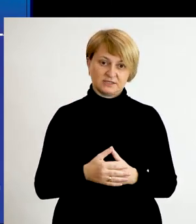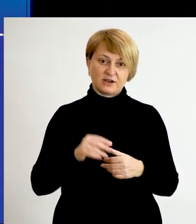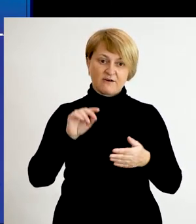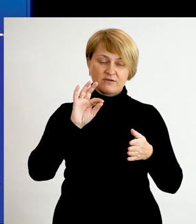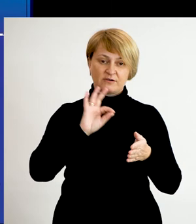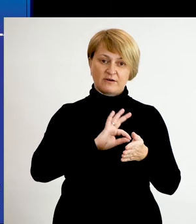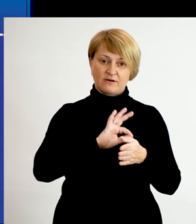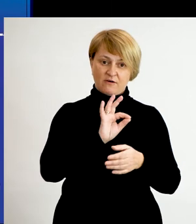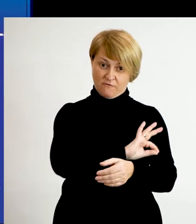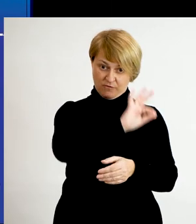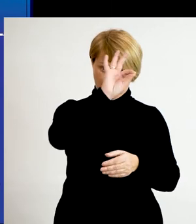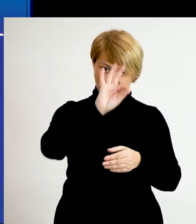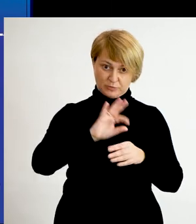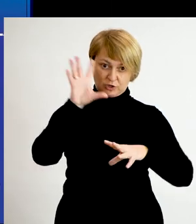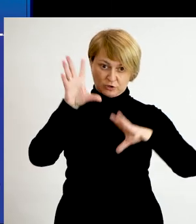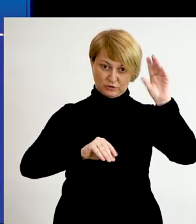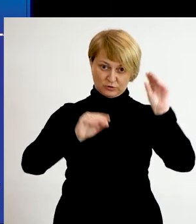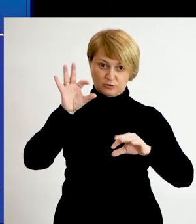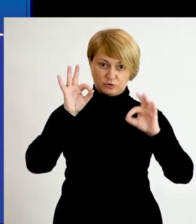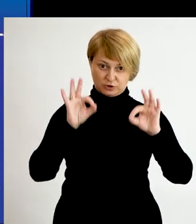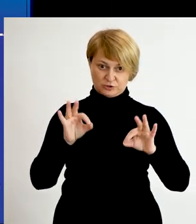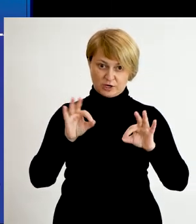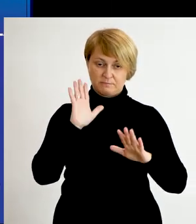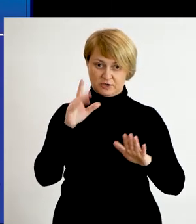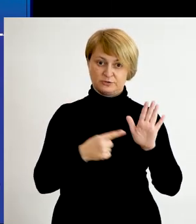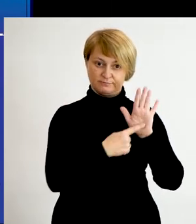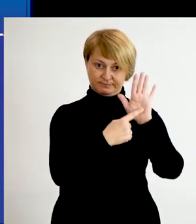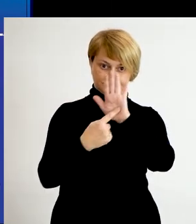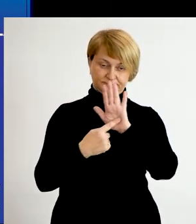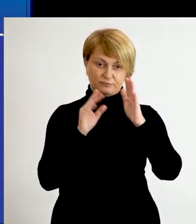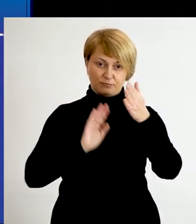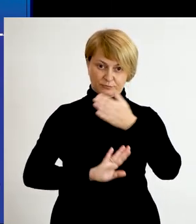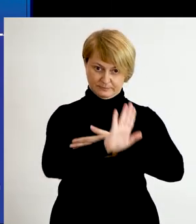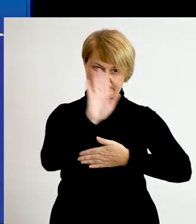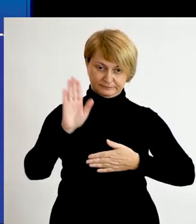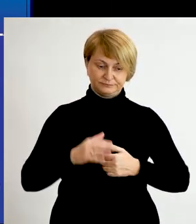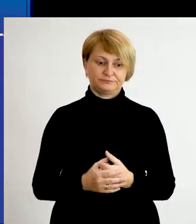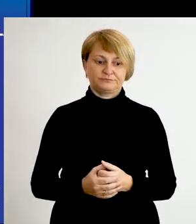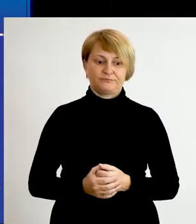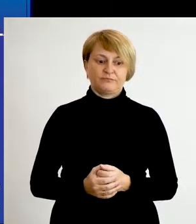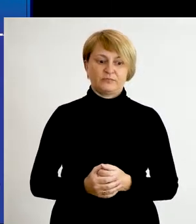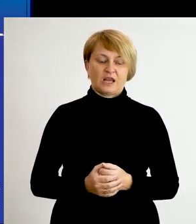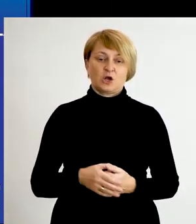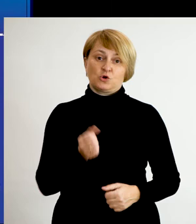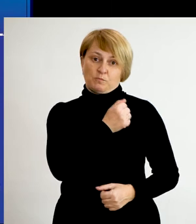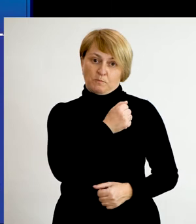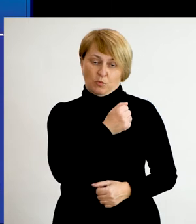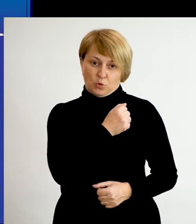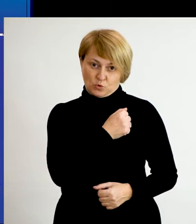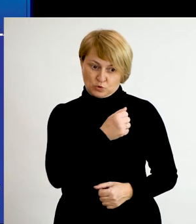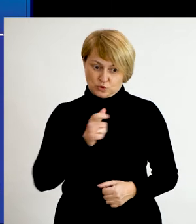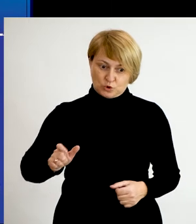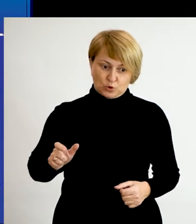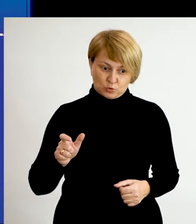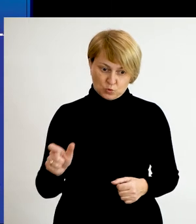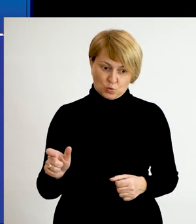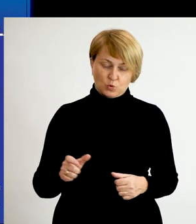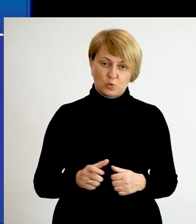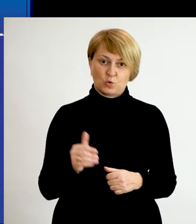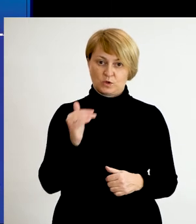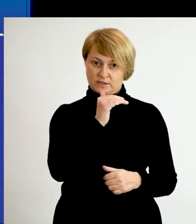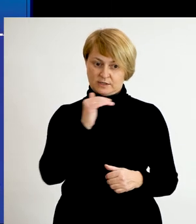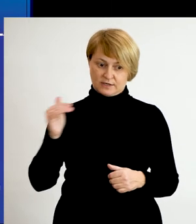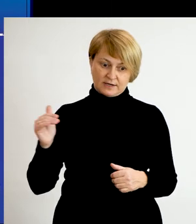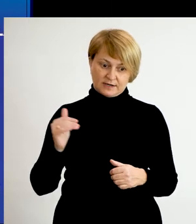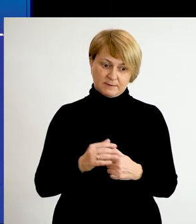które mamy w projekcie budżetu, który dzisiaj Państwu przedstawiłem. Jeżeli chodzi o zadłużenie,